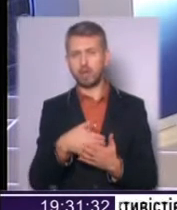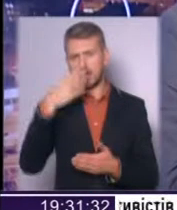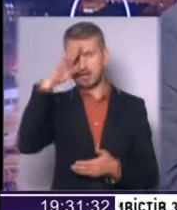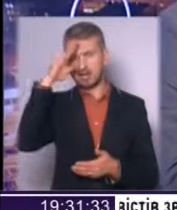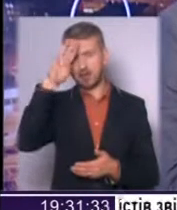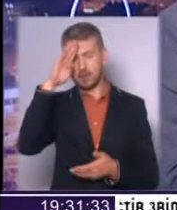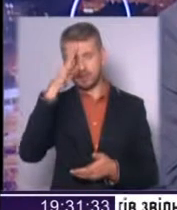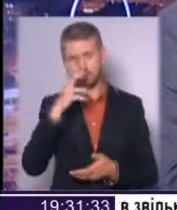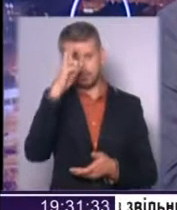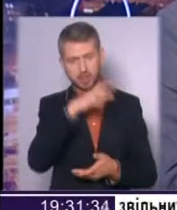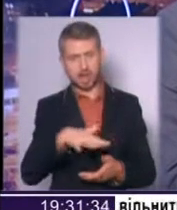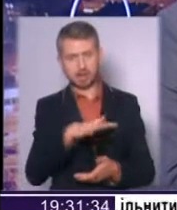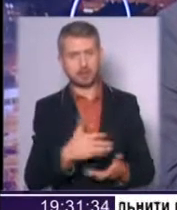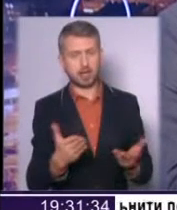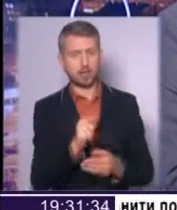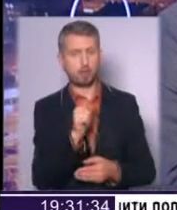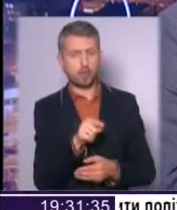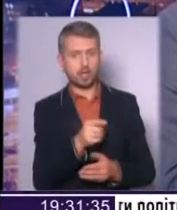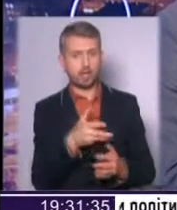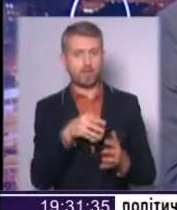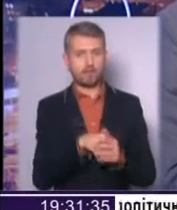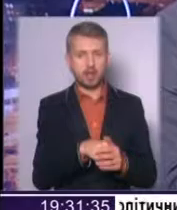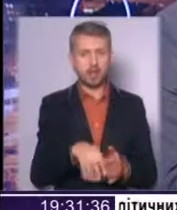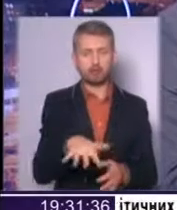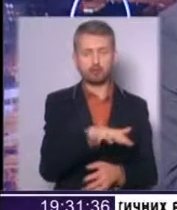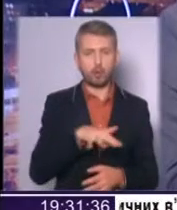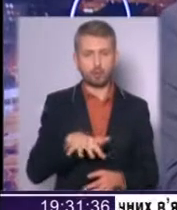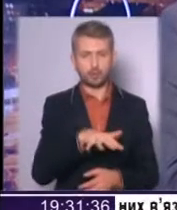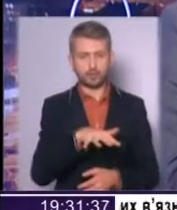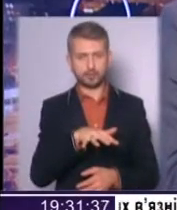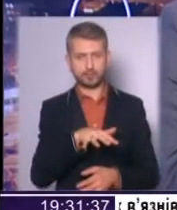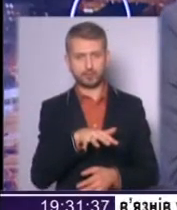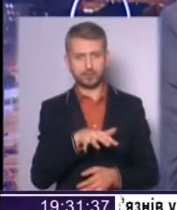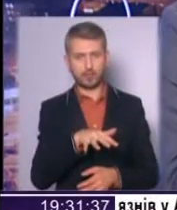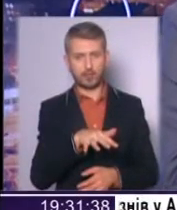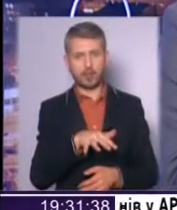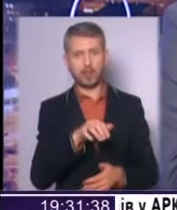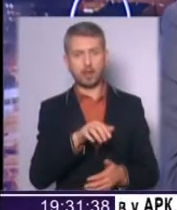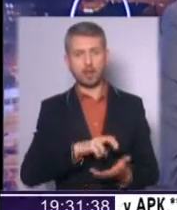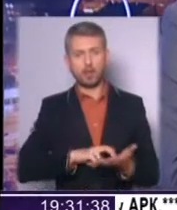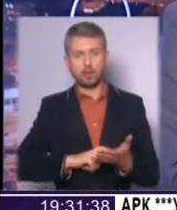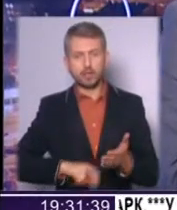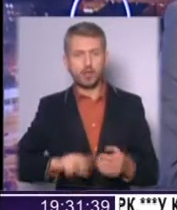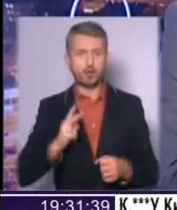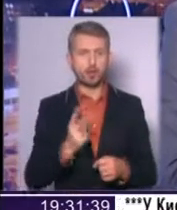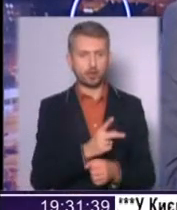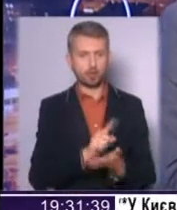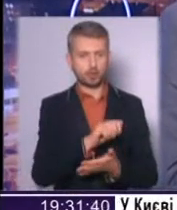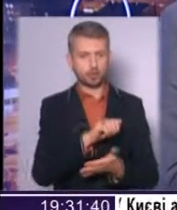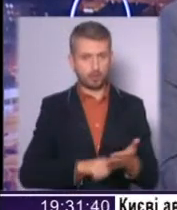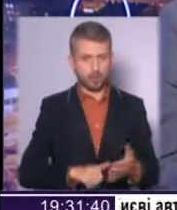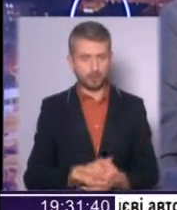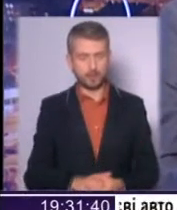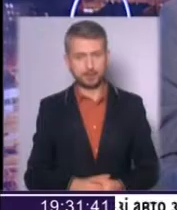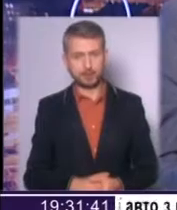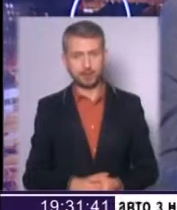тобто конфісковується. Тобто це називається уникання сплати податків. Тому, але нас парламент не хоче за такі речі голосувати. Більше того, я хочу сказати, за